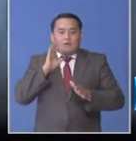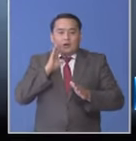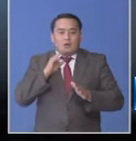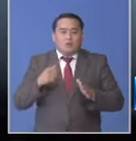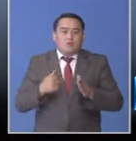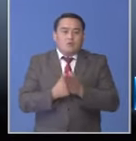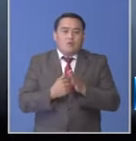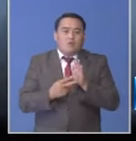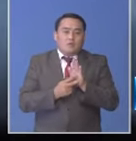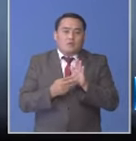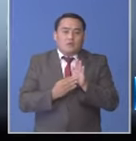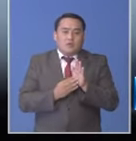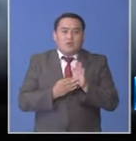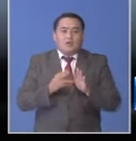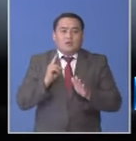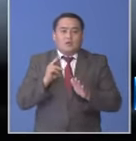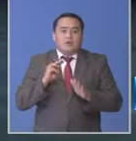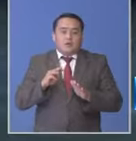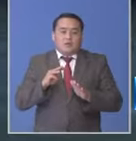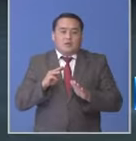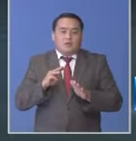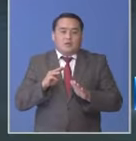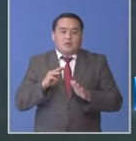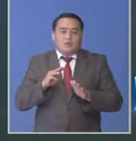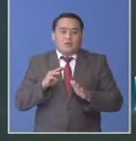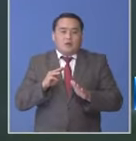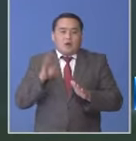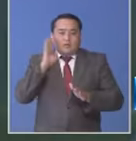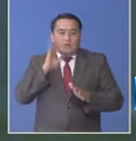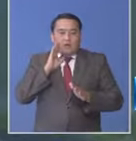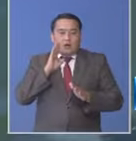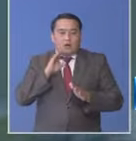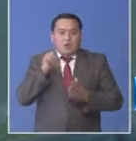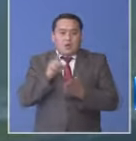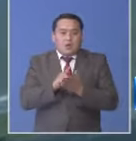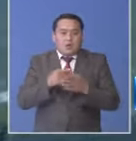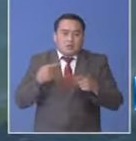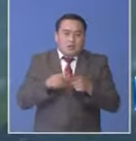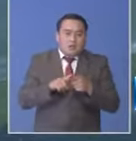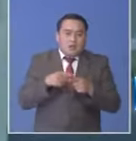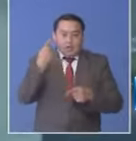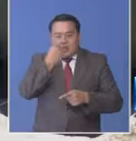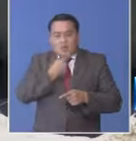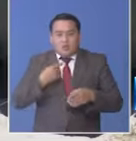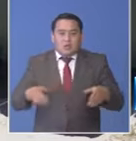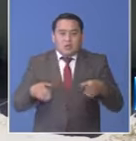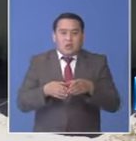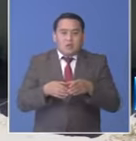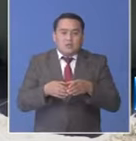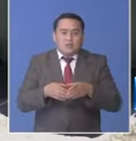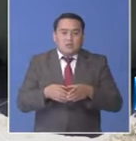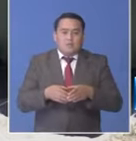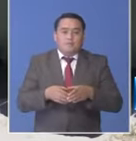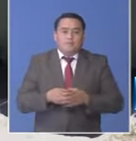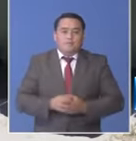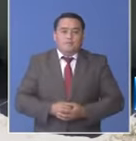снижается до 8-9 км в час. Потому готовыми к преодолению водных преград должна быть и техника, и личный состав. Допускается к плаву